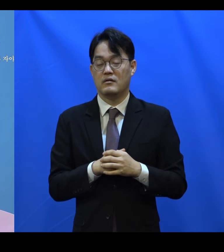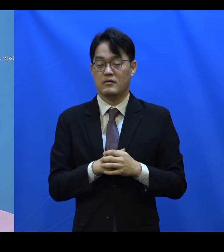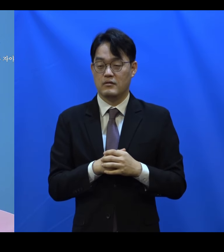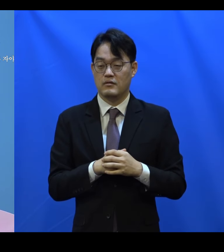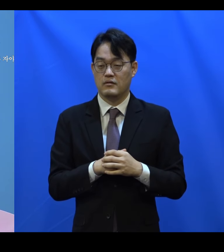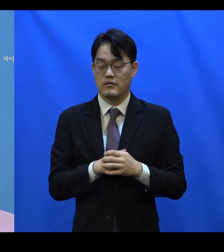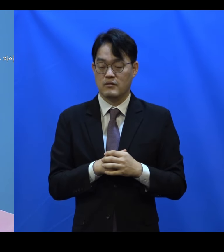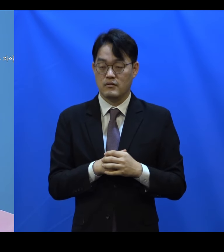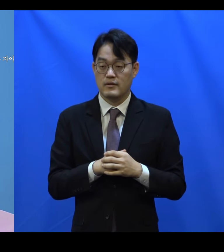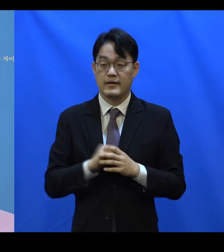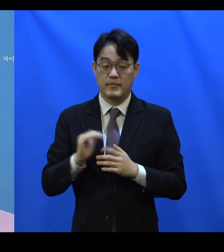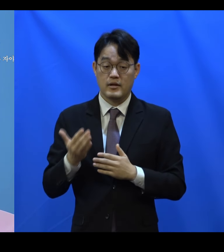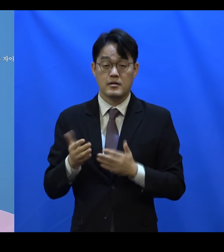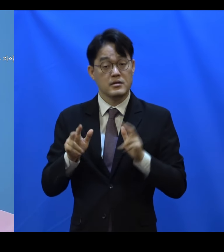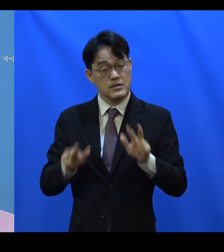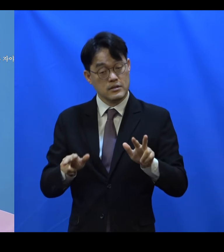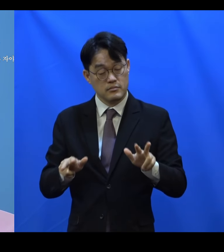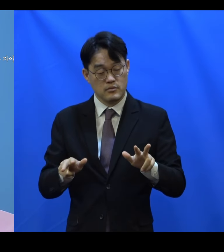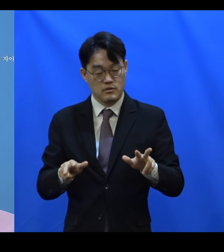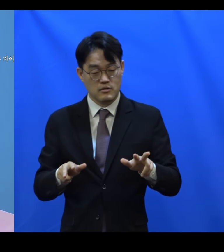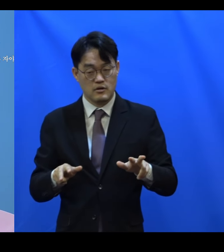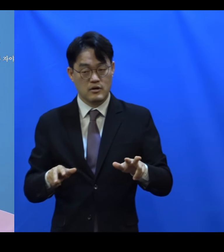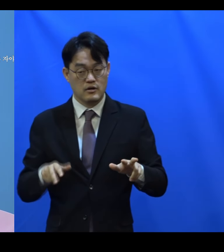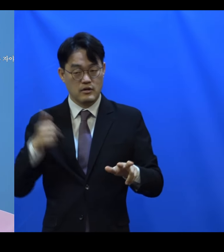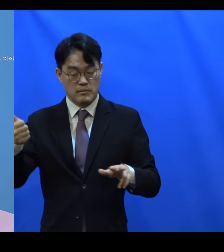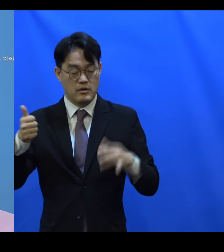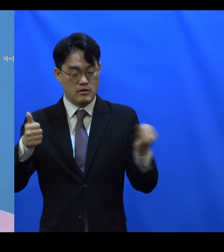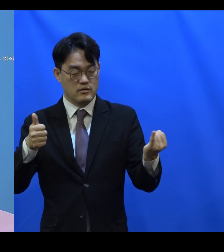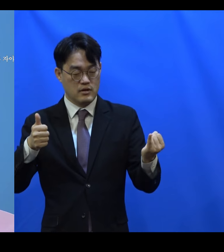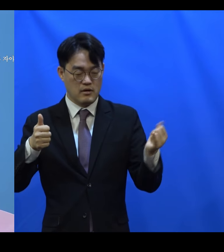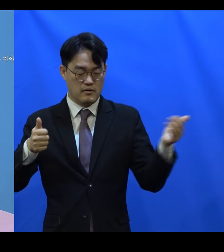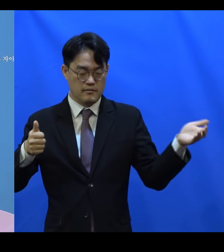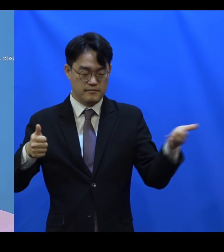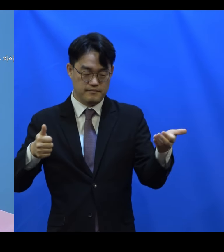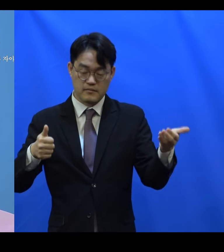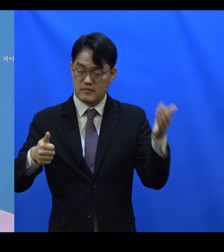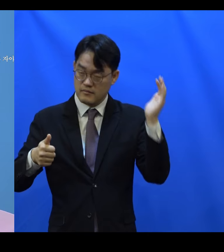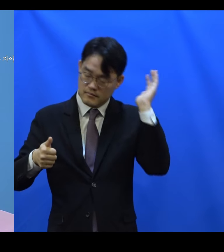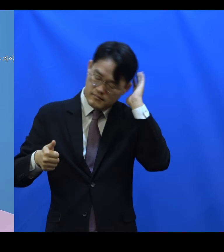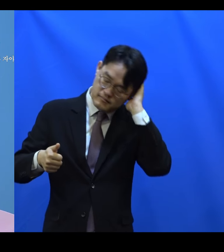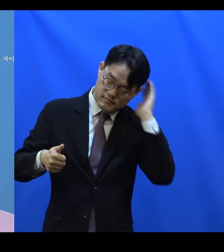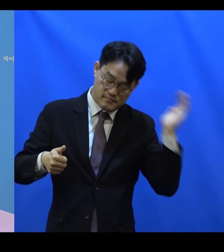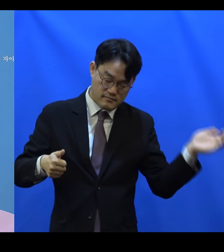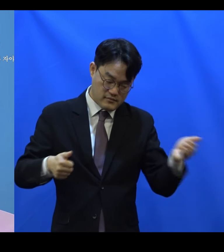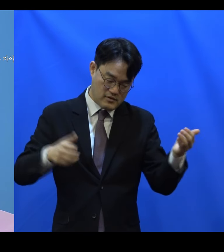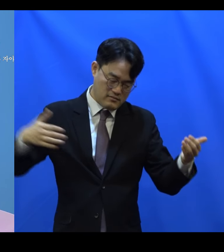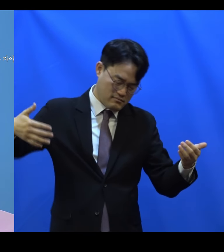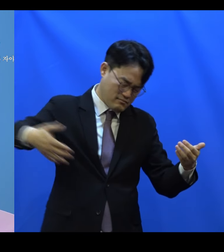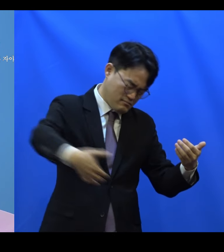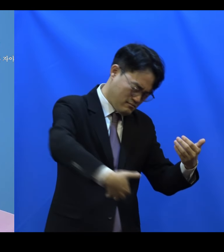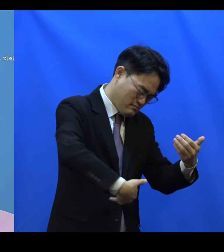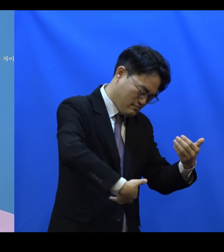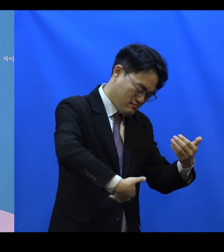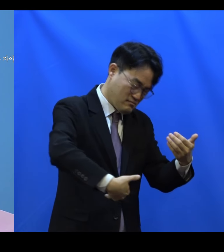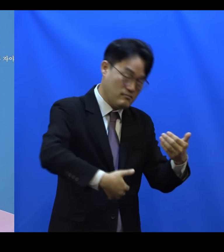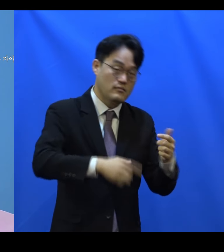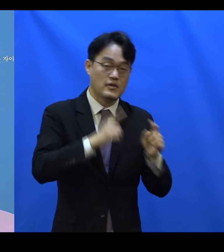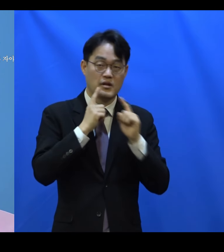그림이에요. 안다는 거죠. 안는구나. 사랑으로 감싸 안는 거예요. 왼손이 아니라 오른손. 반대로 하면 안 돼요.